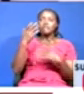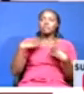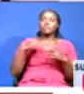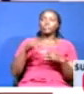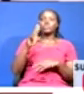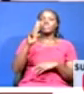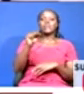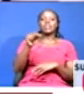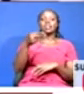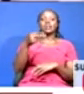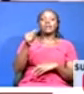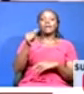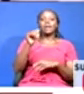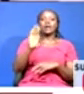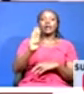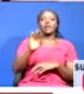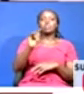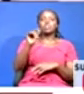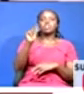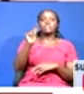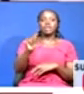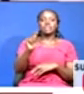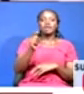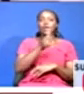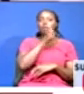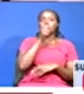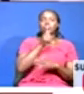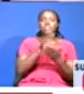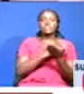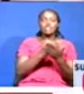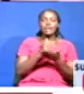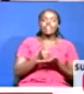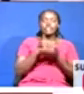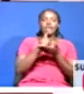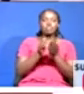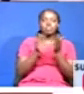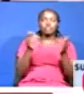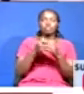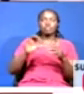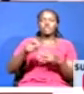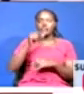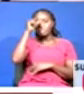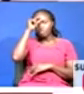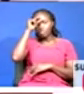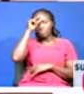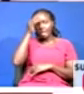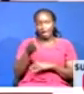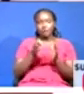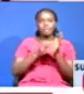Habitat, private sector, na tumepata usaidizi mkubwa pia kutoka county government ya hapa